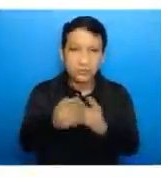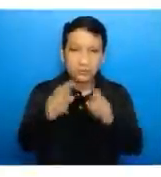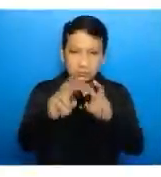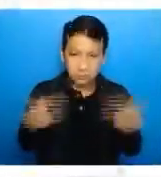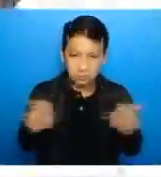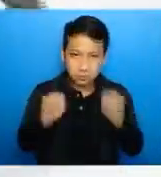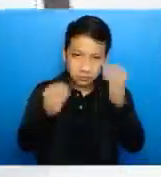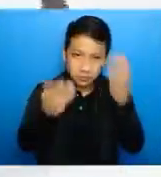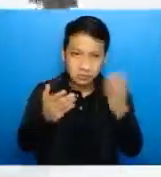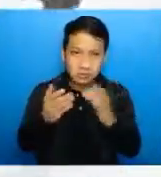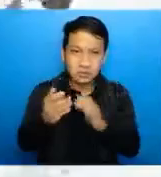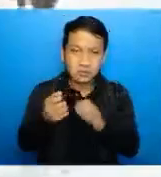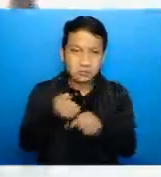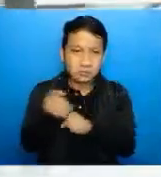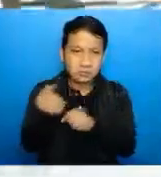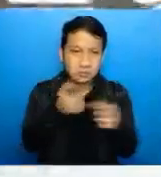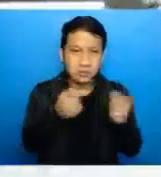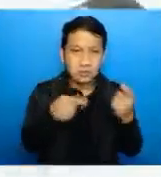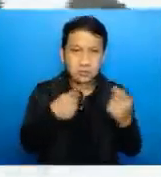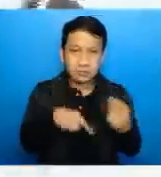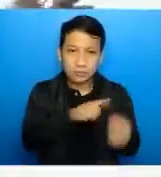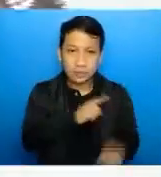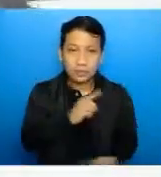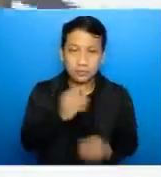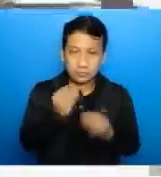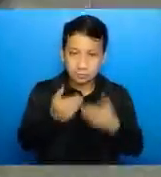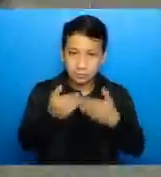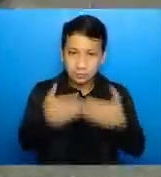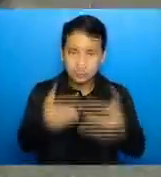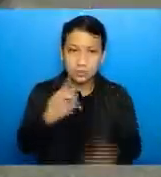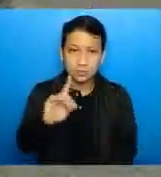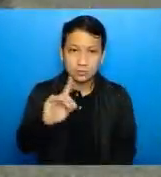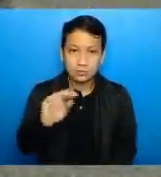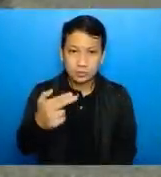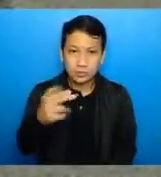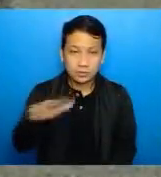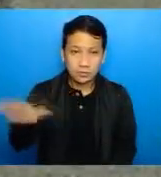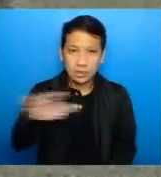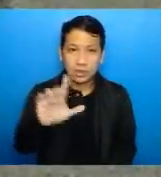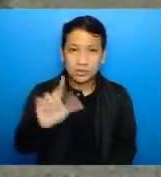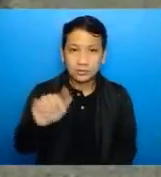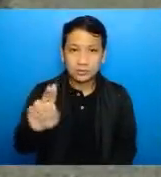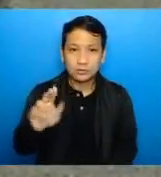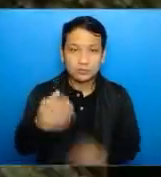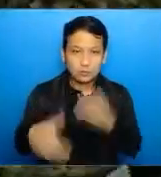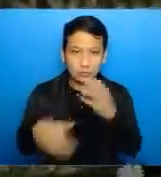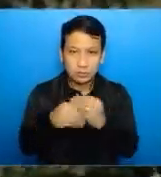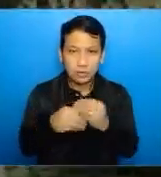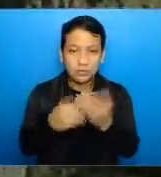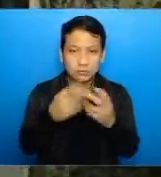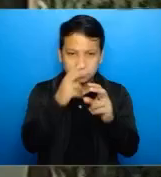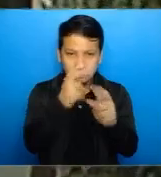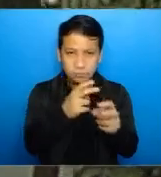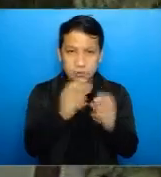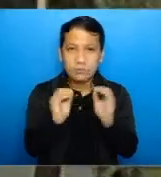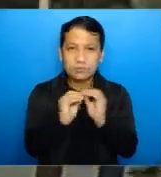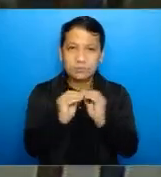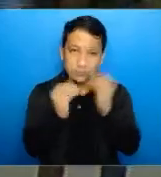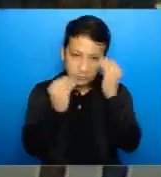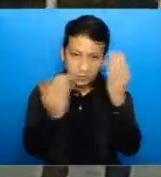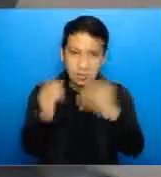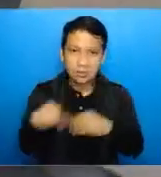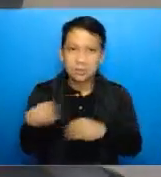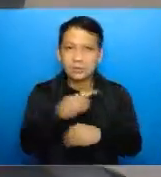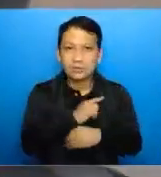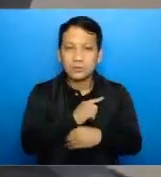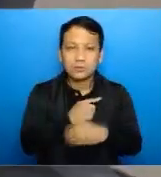Strategy na isinusulong ng DOH sa mga LGU. Pero may mga dagdag na paghigpit pa rin kailangang gawin para lalong